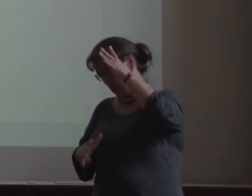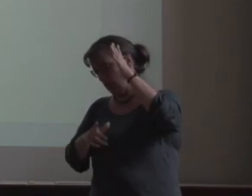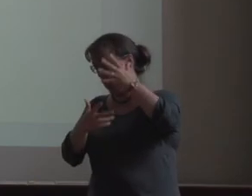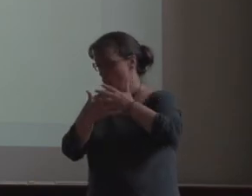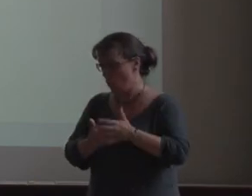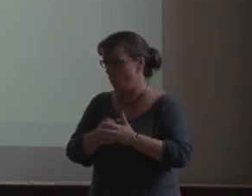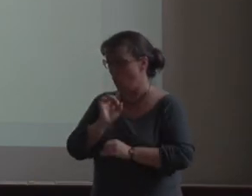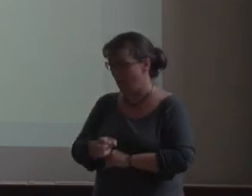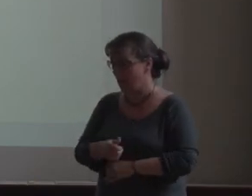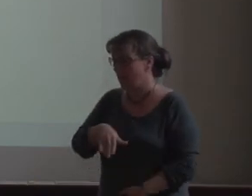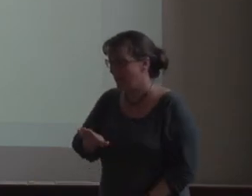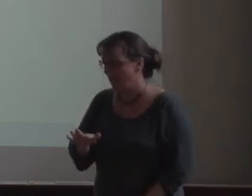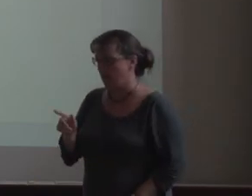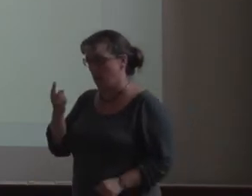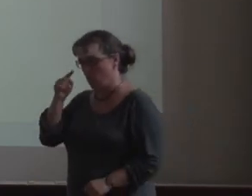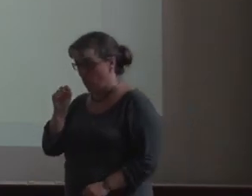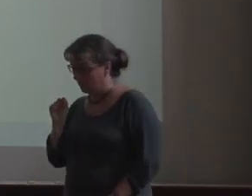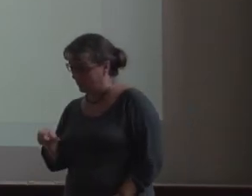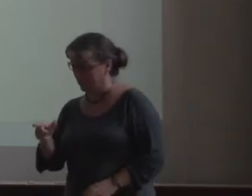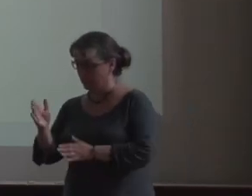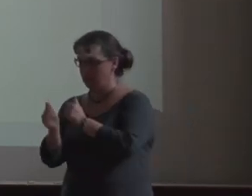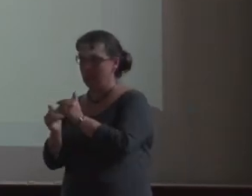partie métier qui va utiliser